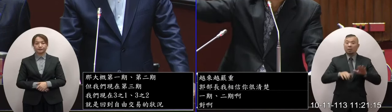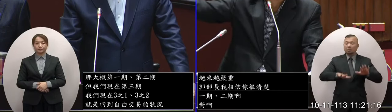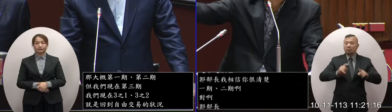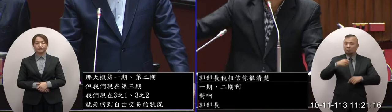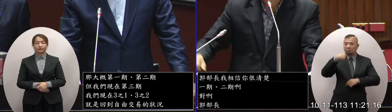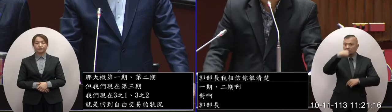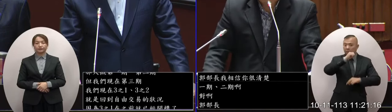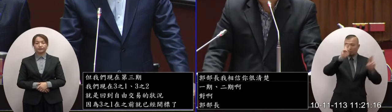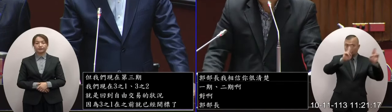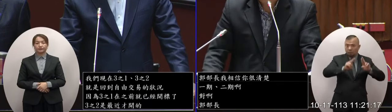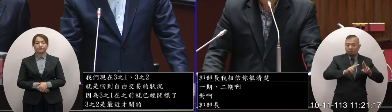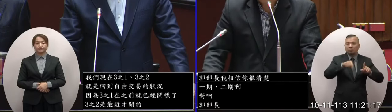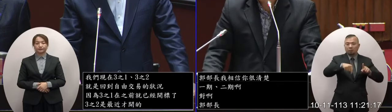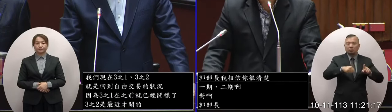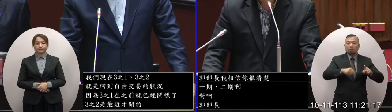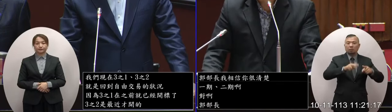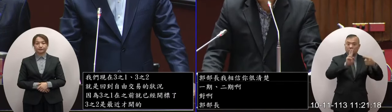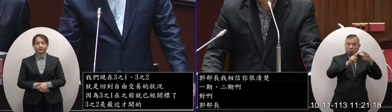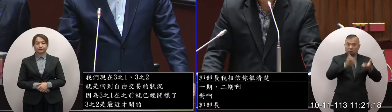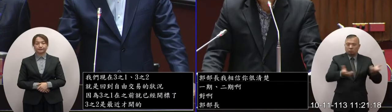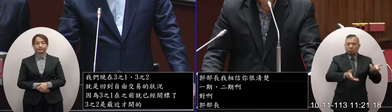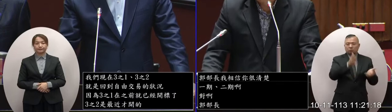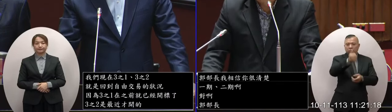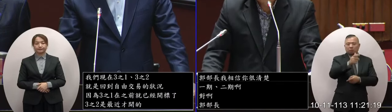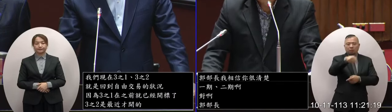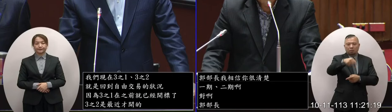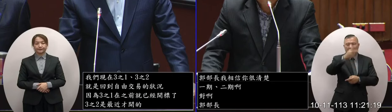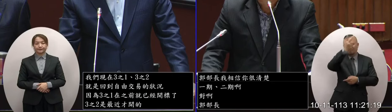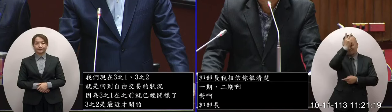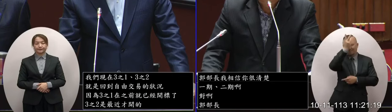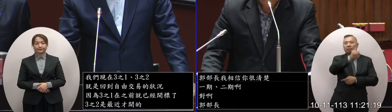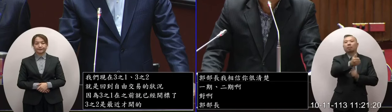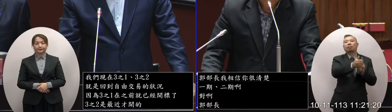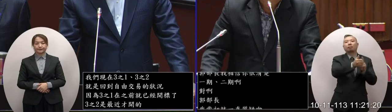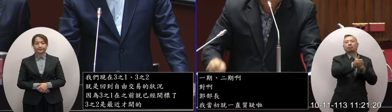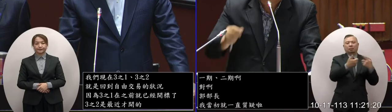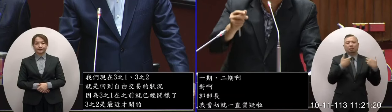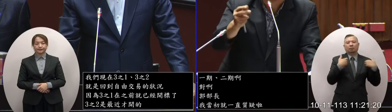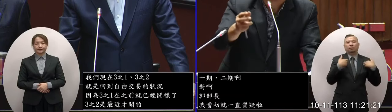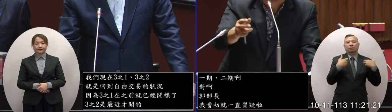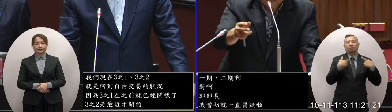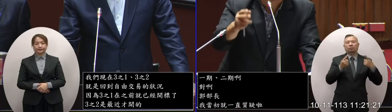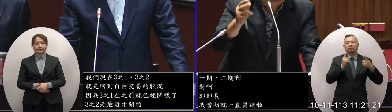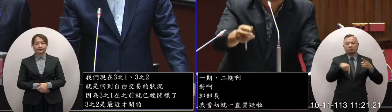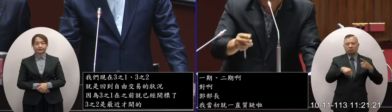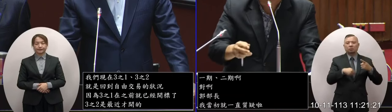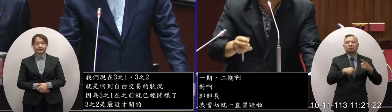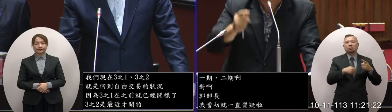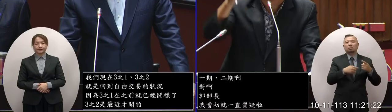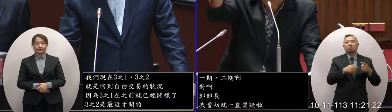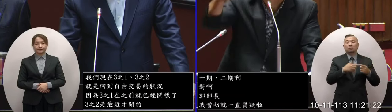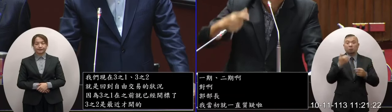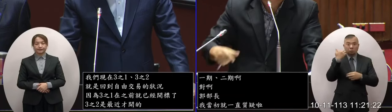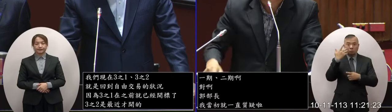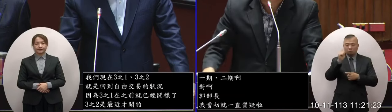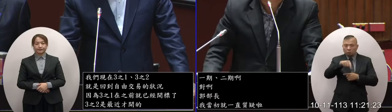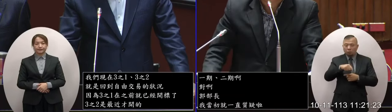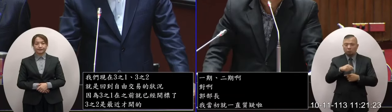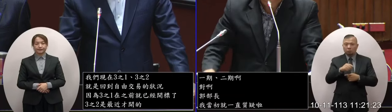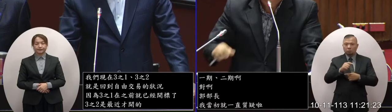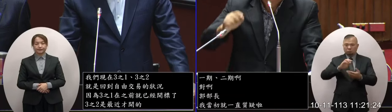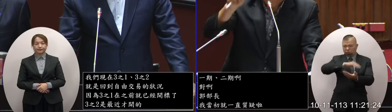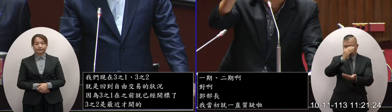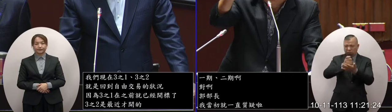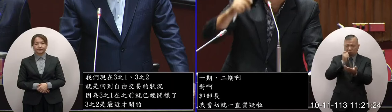董事长叫曾文生，由他来主导，哦，而且你一主导，你开放先趸购，趸购70%